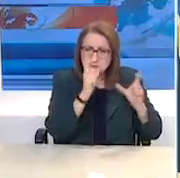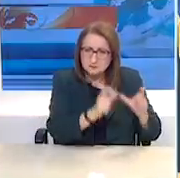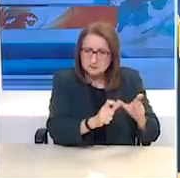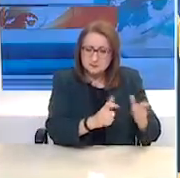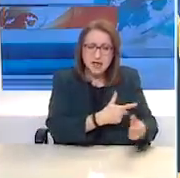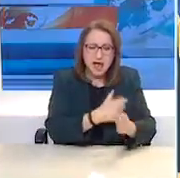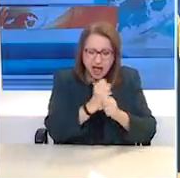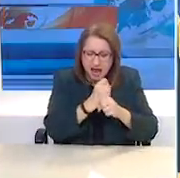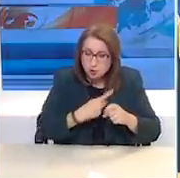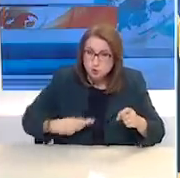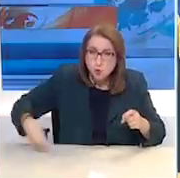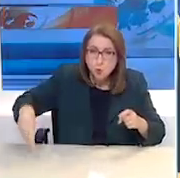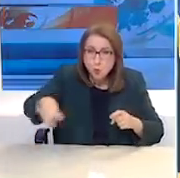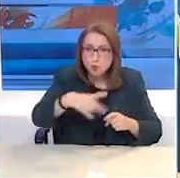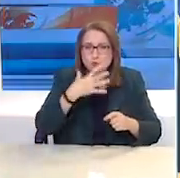νόσου.